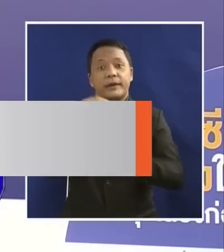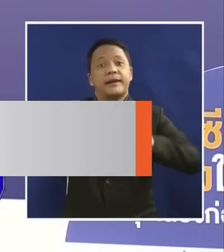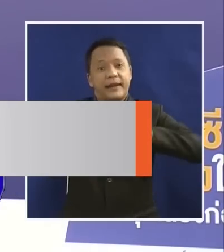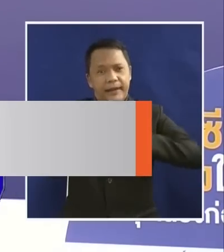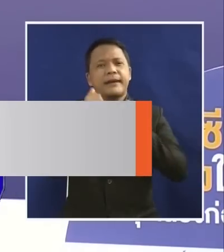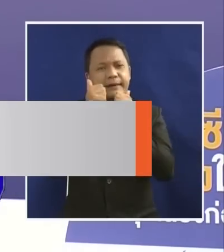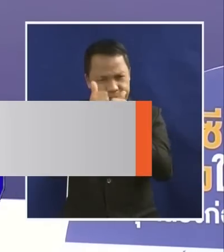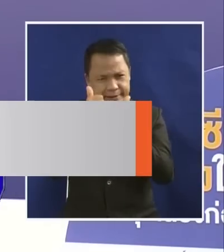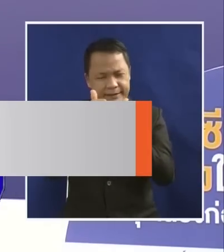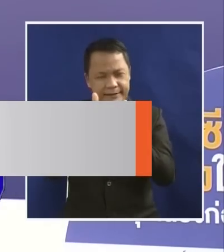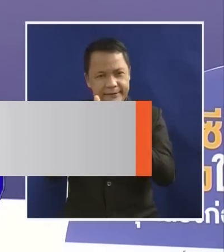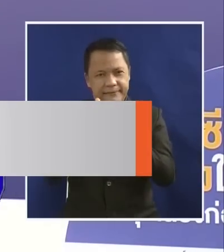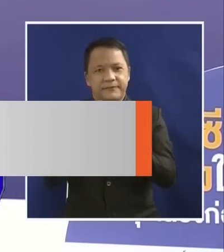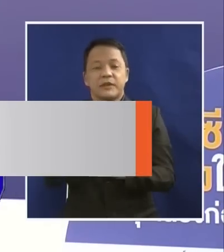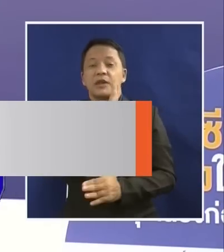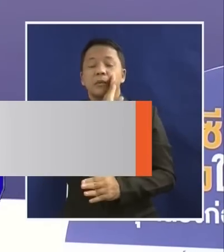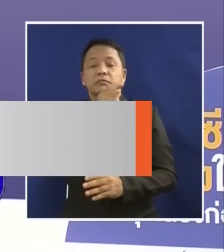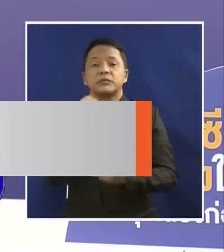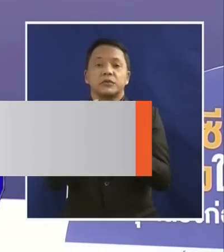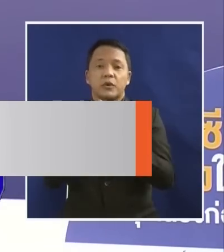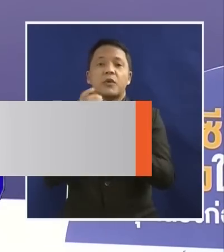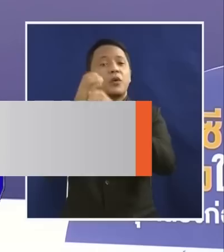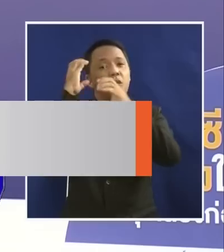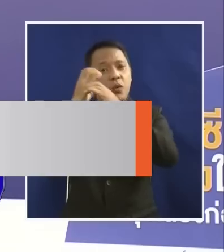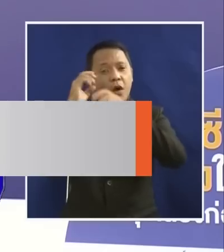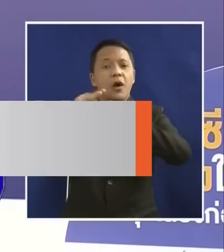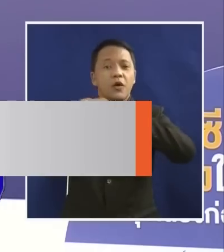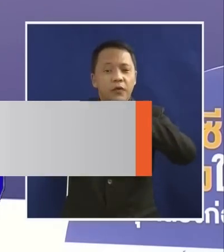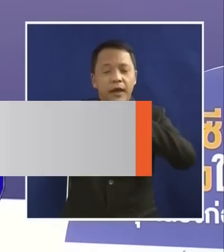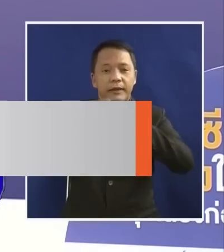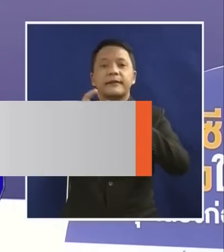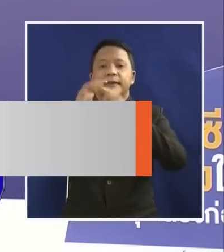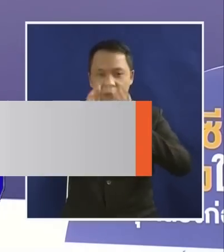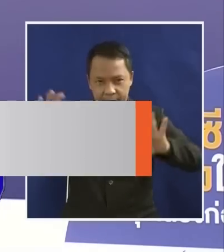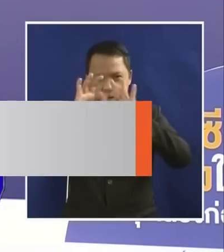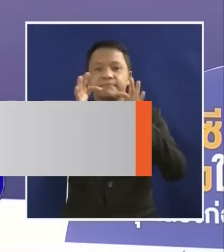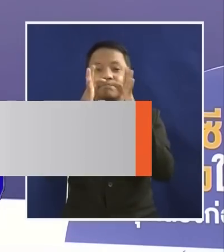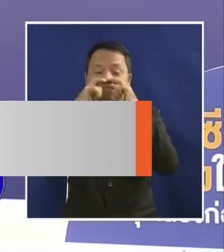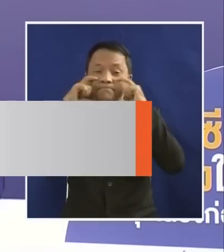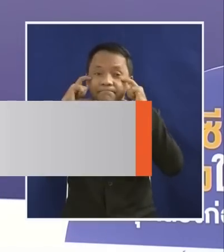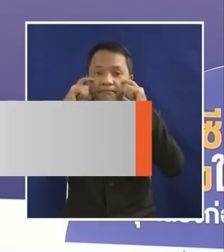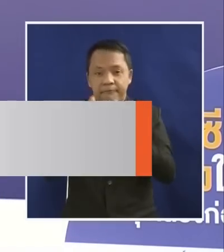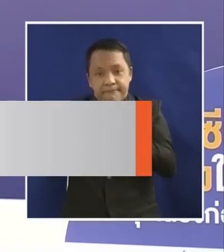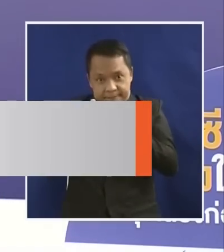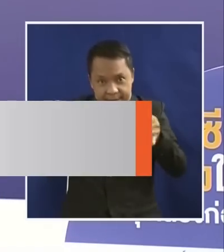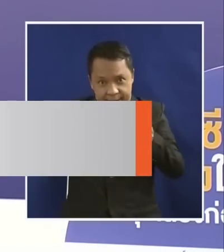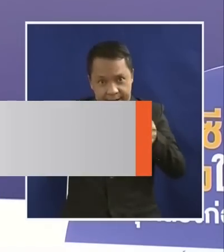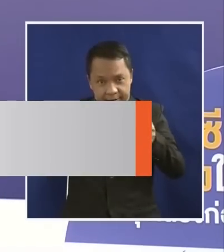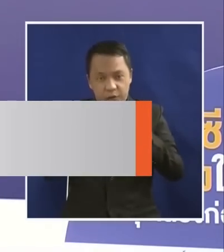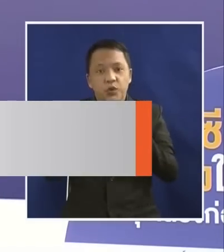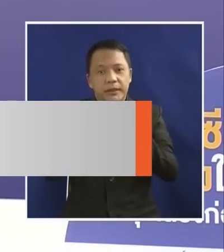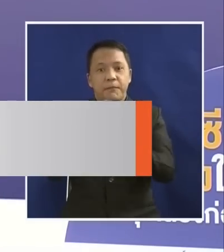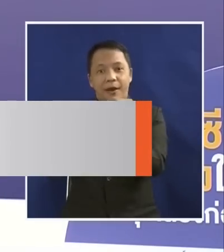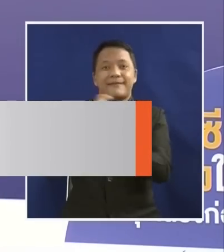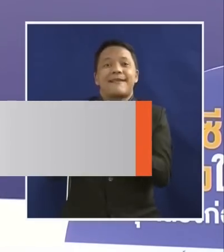ได้จะเป็นการดีนะครับแต่ถ้าเดินทางโดยรถสาธารณะขอให้ใส่หน้ากากอนามัยและก็เว้นระยะห่างให้มากที่สุดเท่าที่เป็